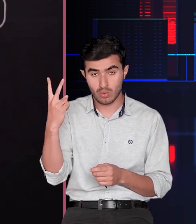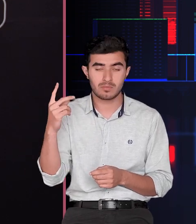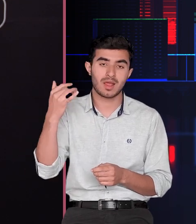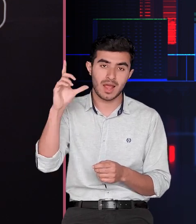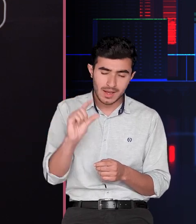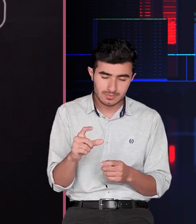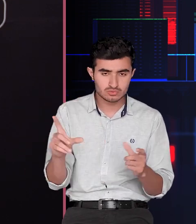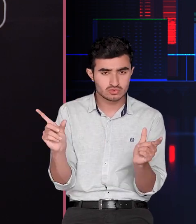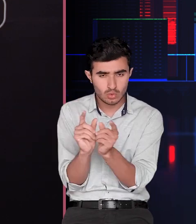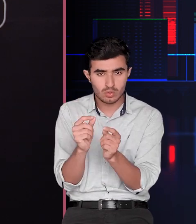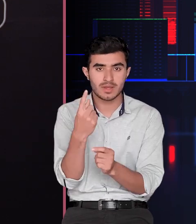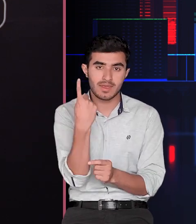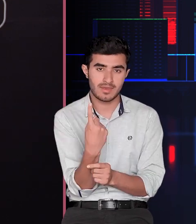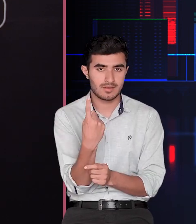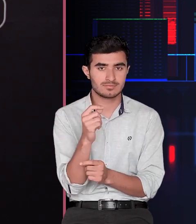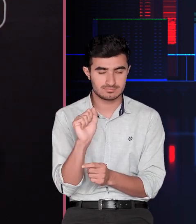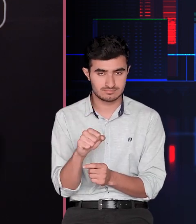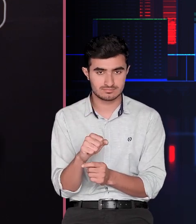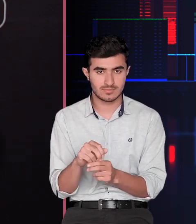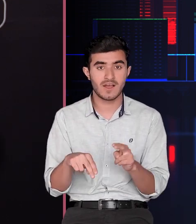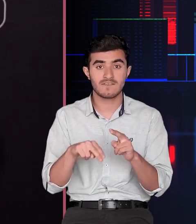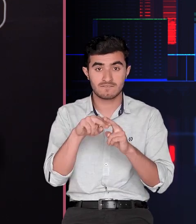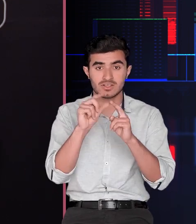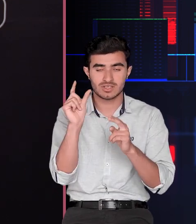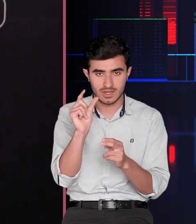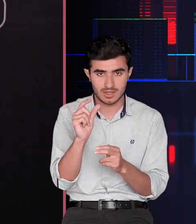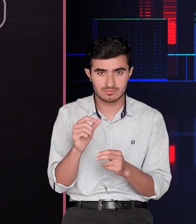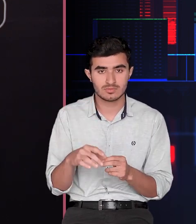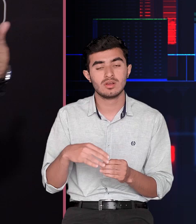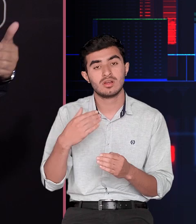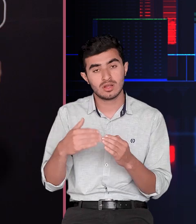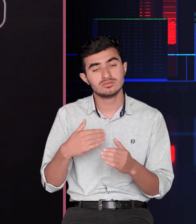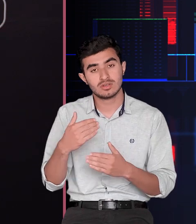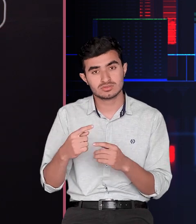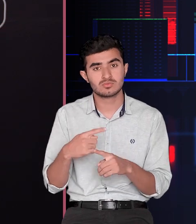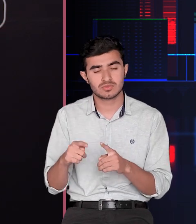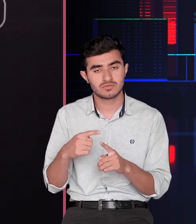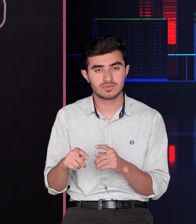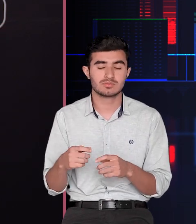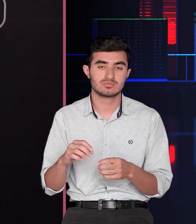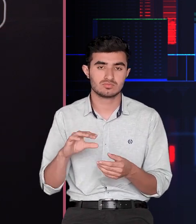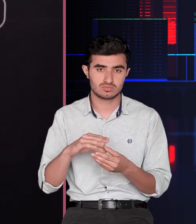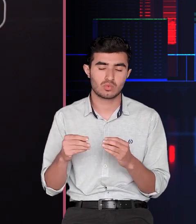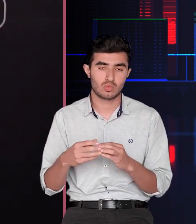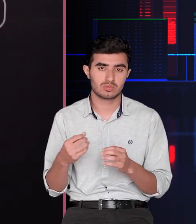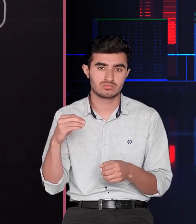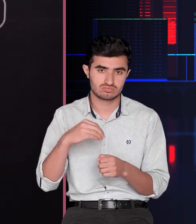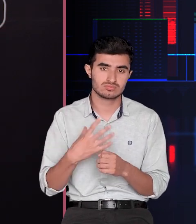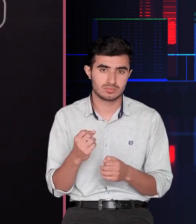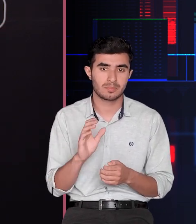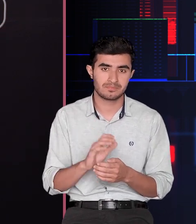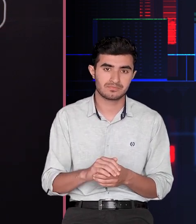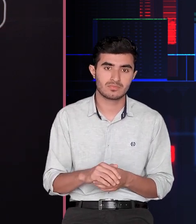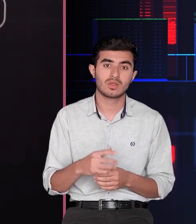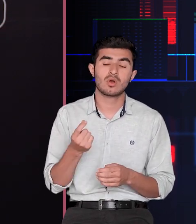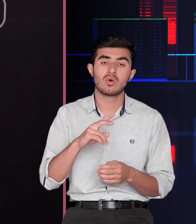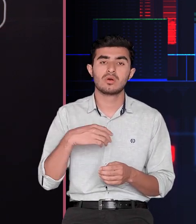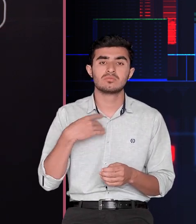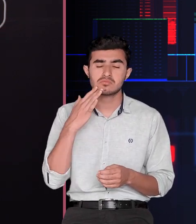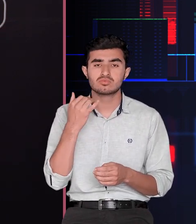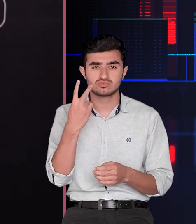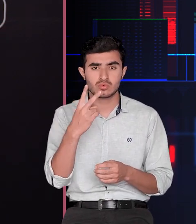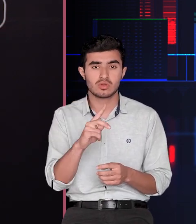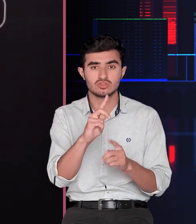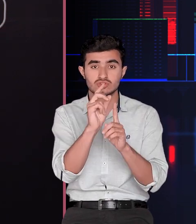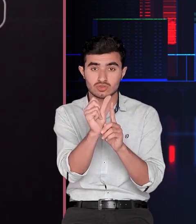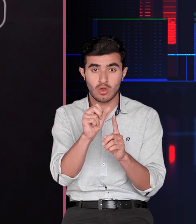हमें 16-16 घोड़े बायक वक्त दौड़ते हुए नज़र आए हैं और 16 लोग बायक वक्त पैग उठा रहे हैं। तो ये एक बड़ा